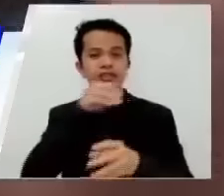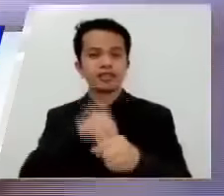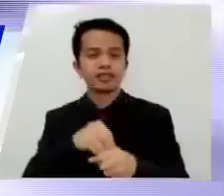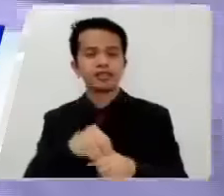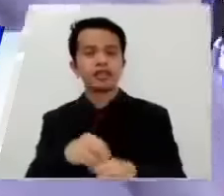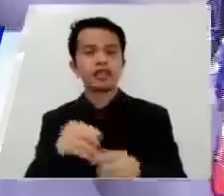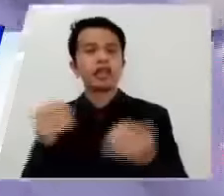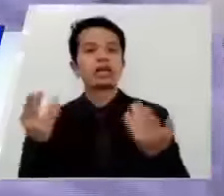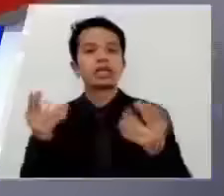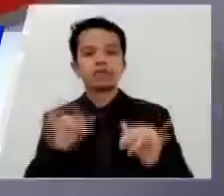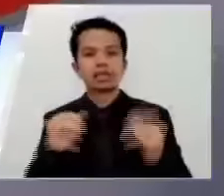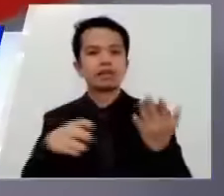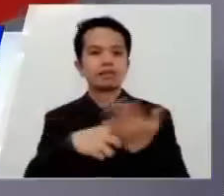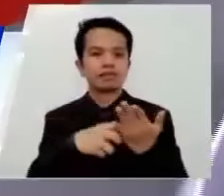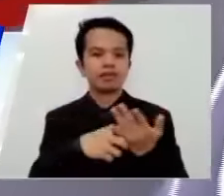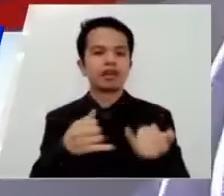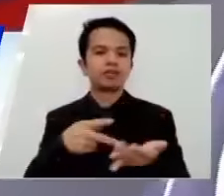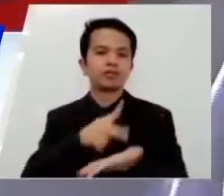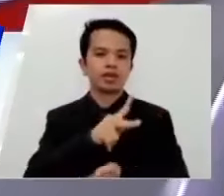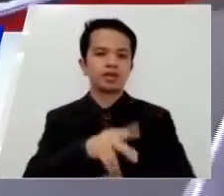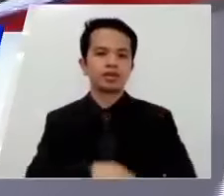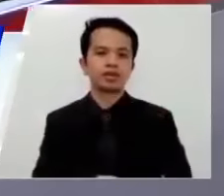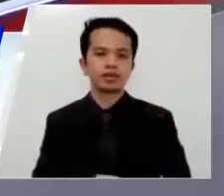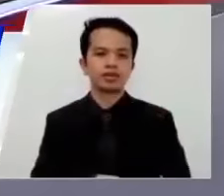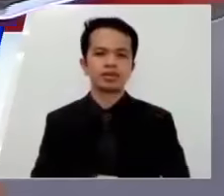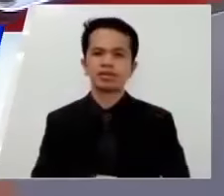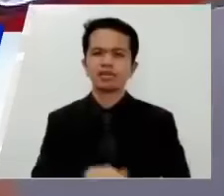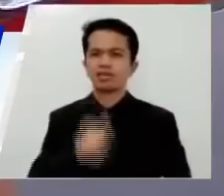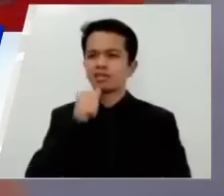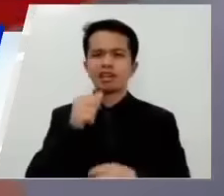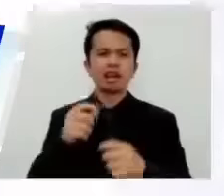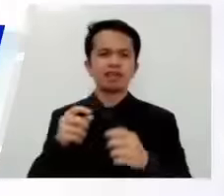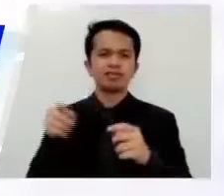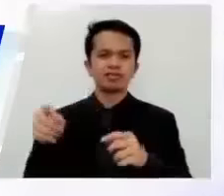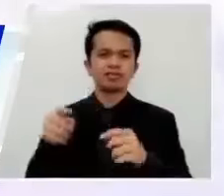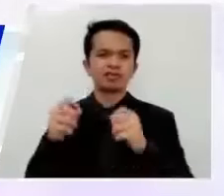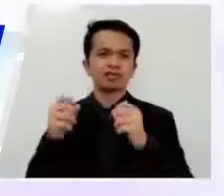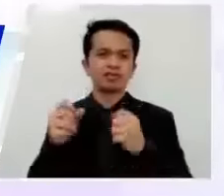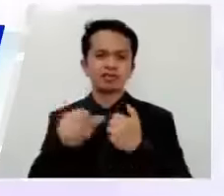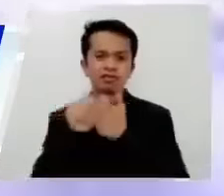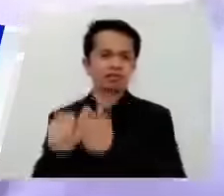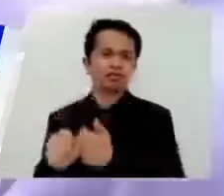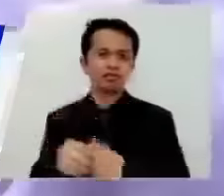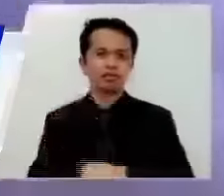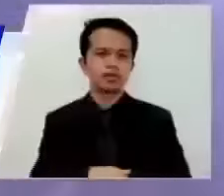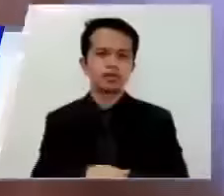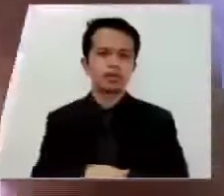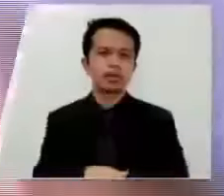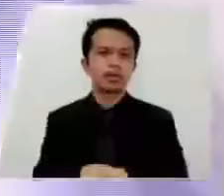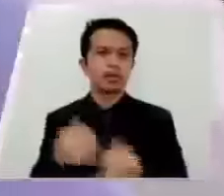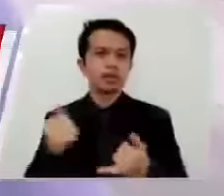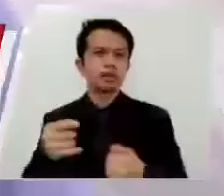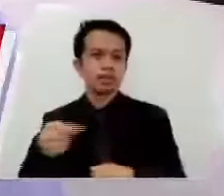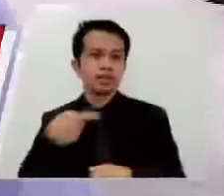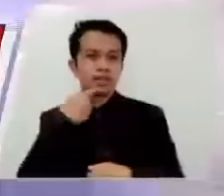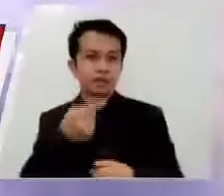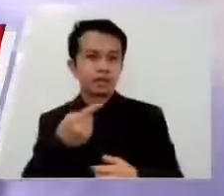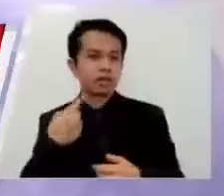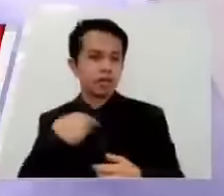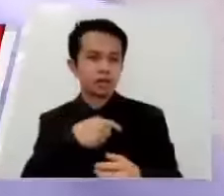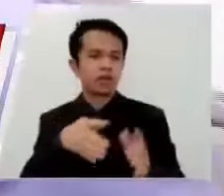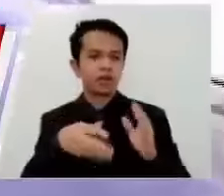kaya magmumulta. Hindi tumupad sa usapan! Aalis kami, naaalis kami. Ang sa amin, aalis kami, magdi-disperse na kami ng